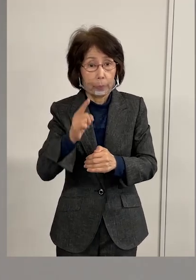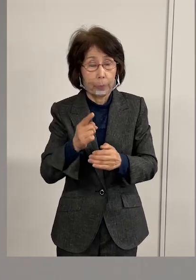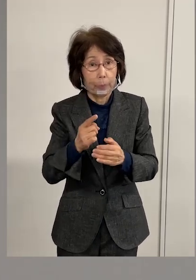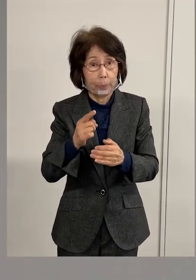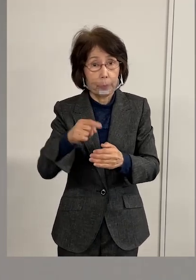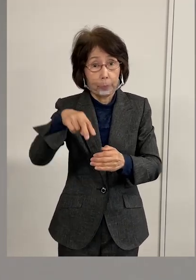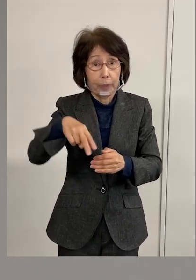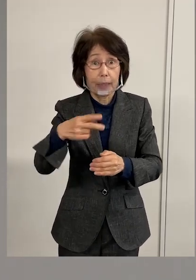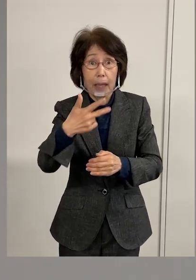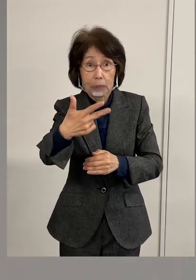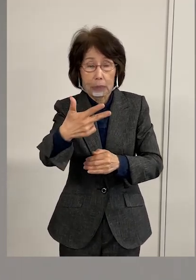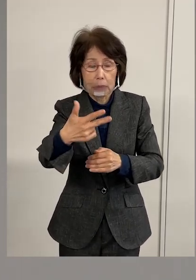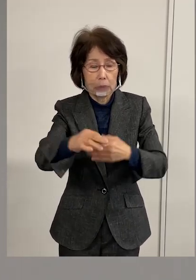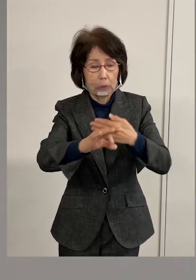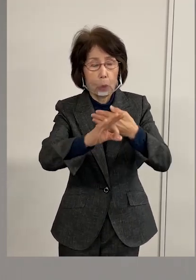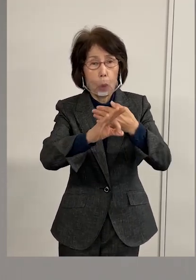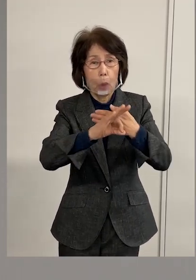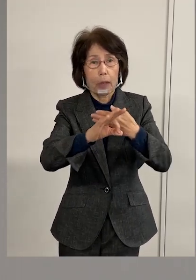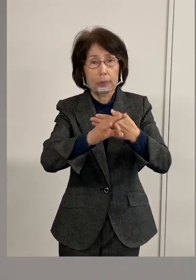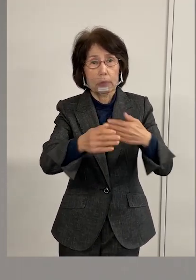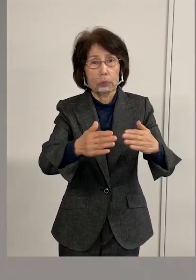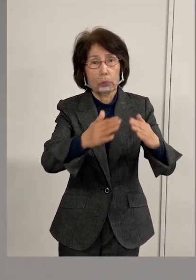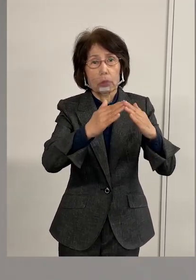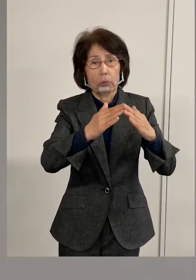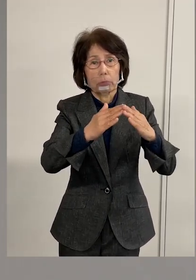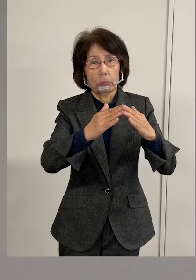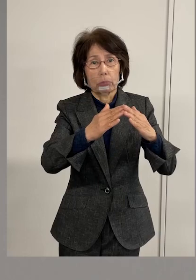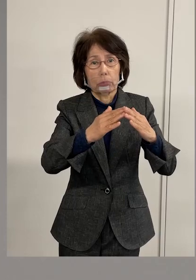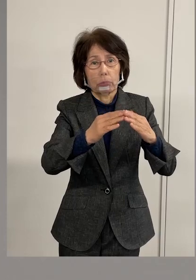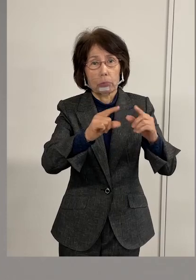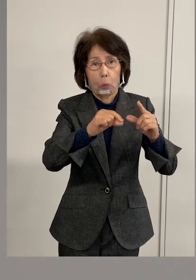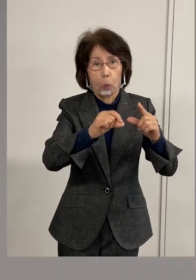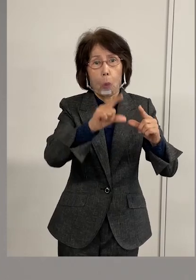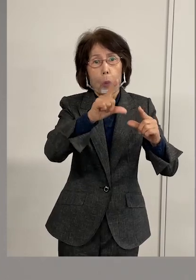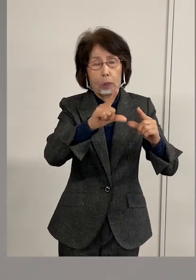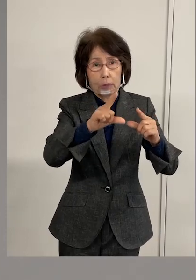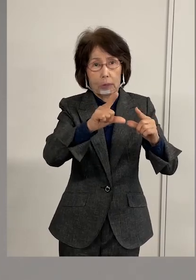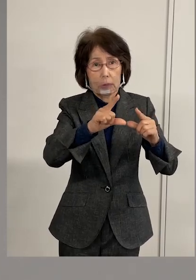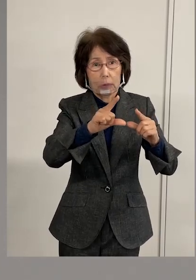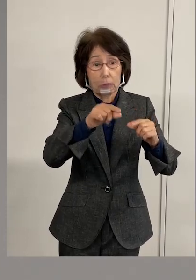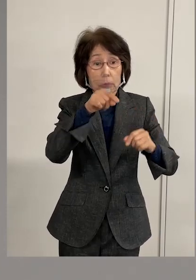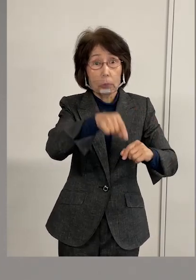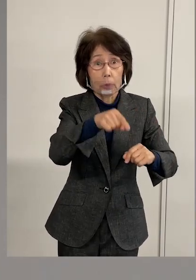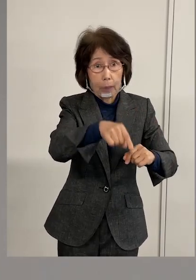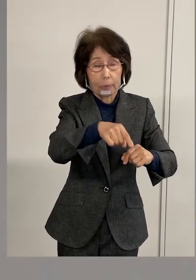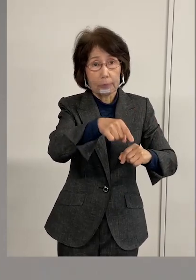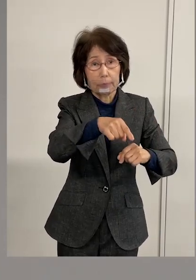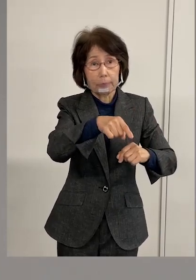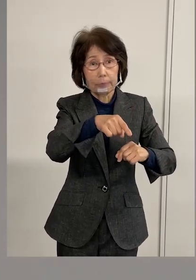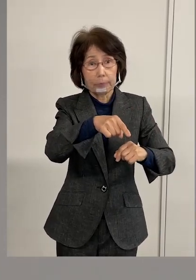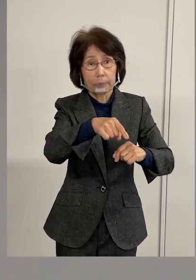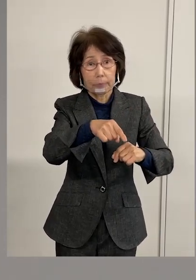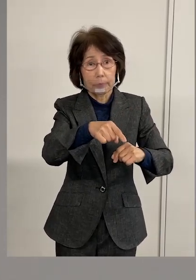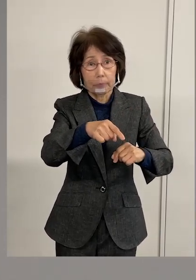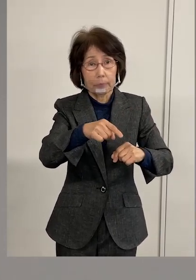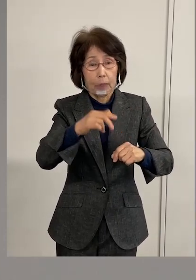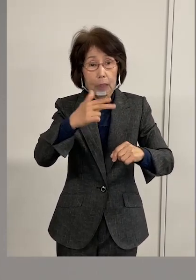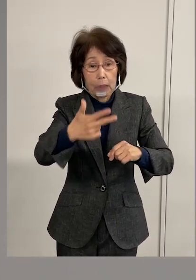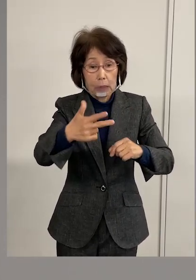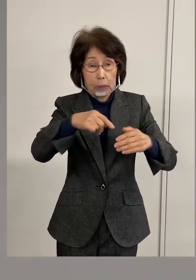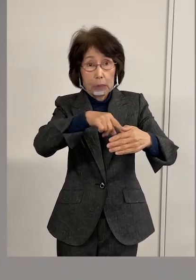仮設住宅の割合が高くなってます。で、みなしの仮設住宅というのは市内にあ